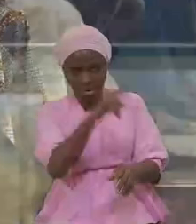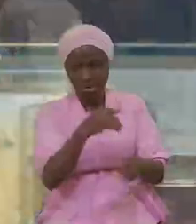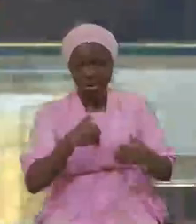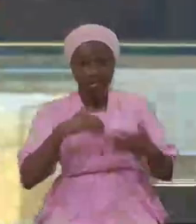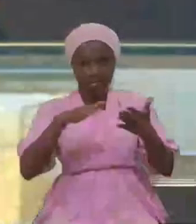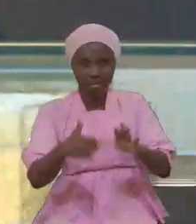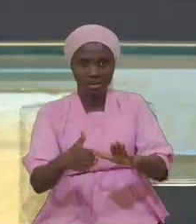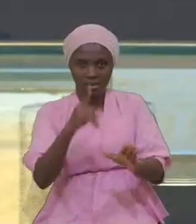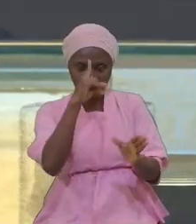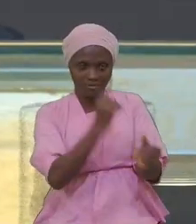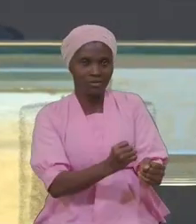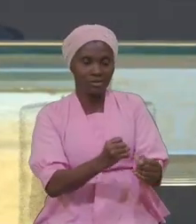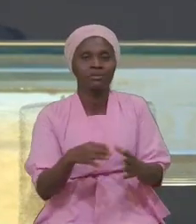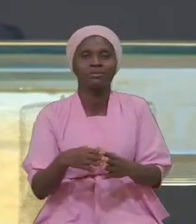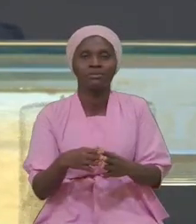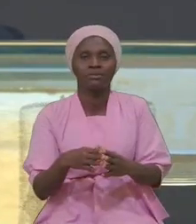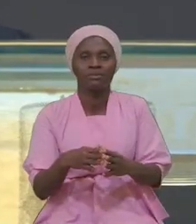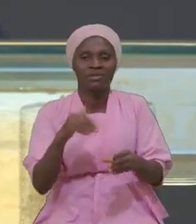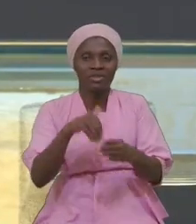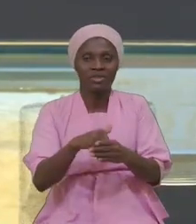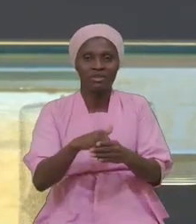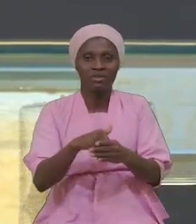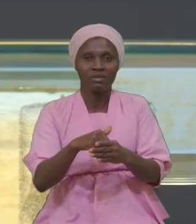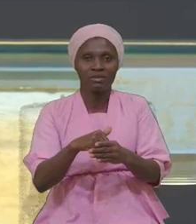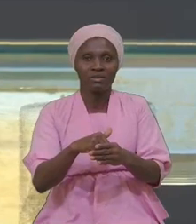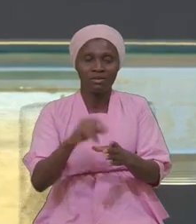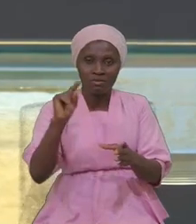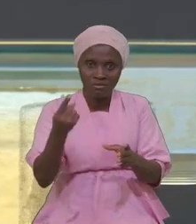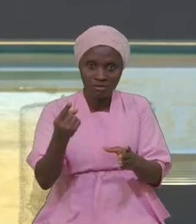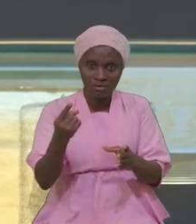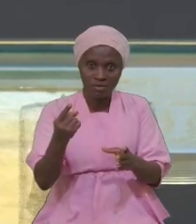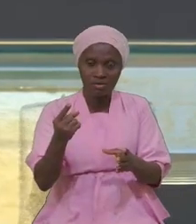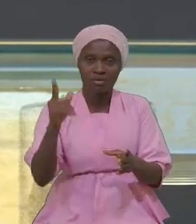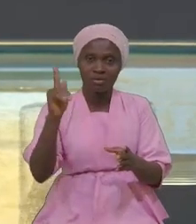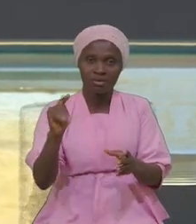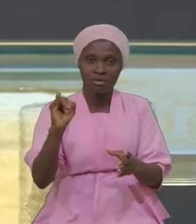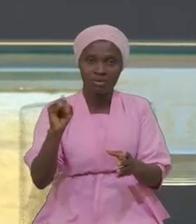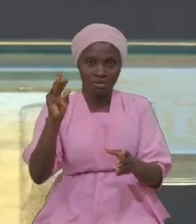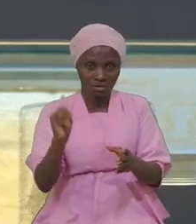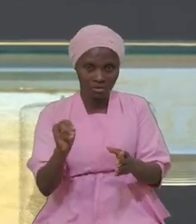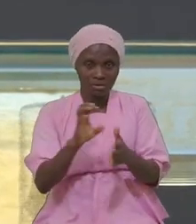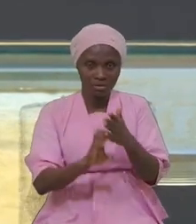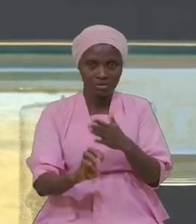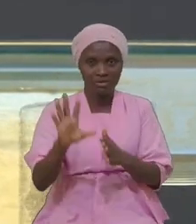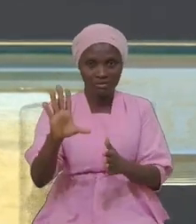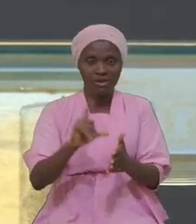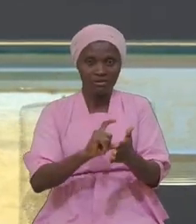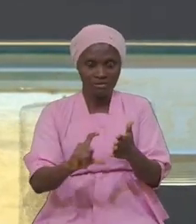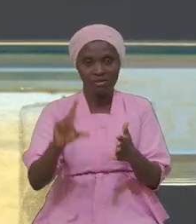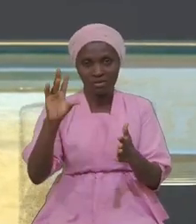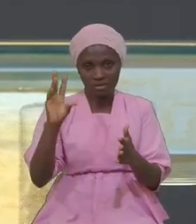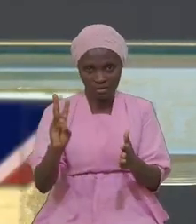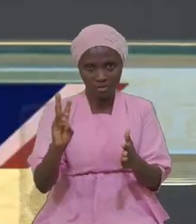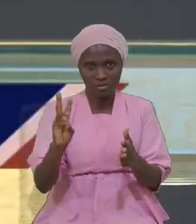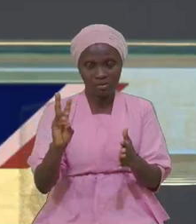1 Timothée chapitre 5. 1 Timothée chapitre 5.